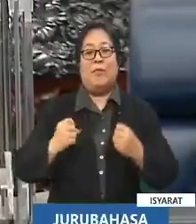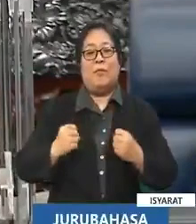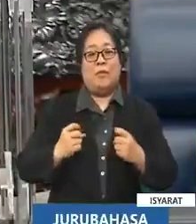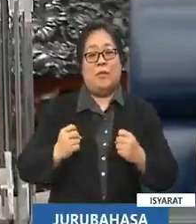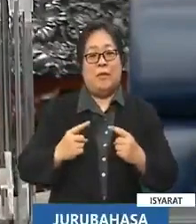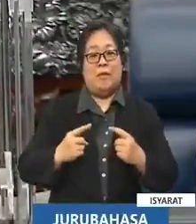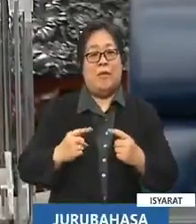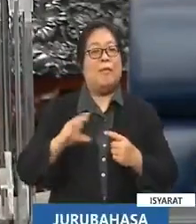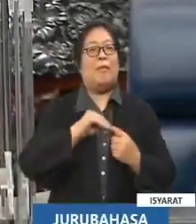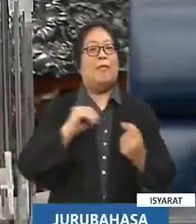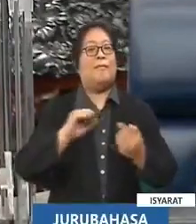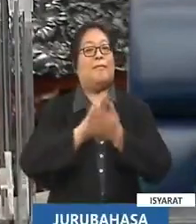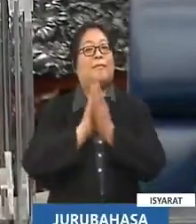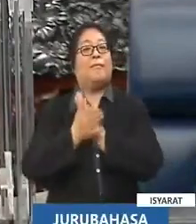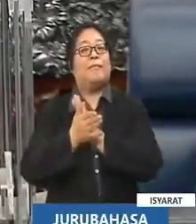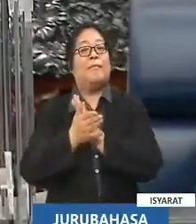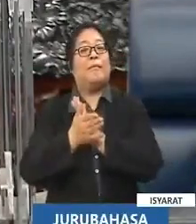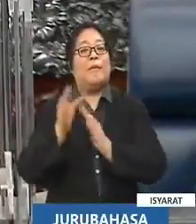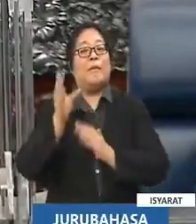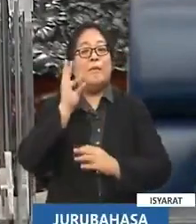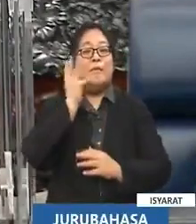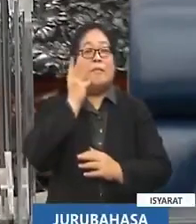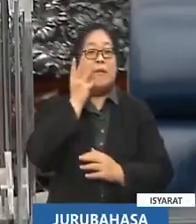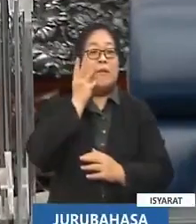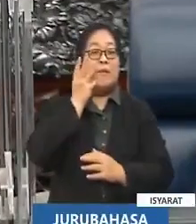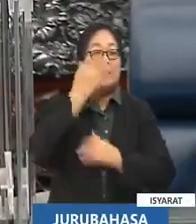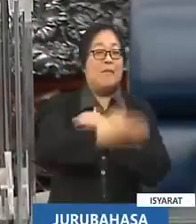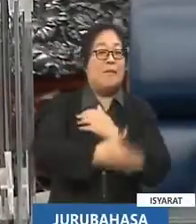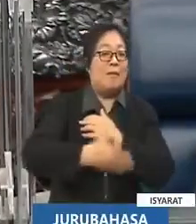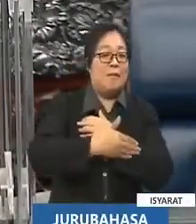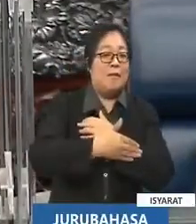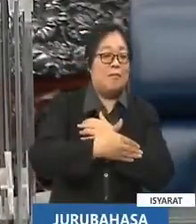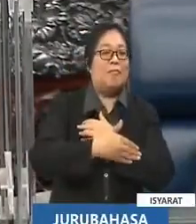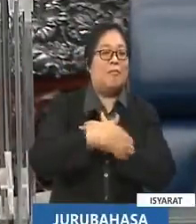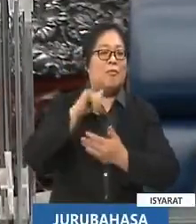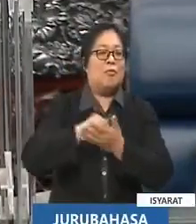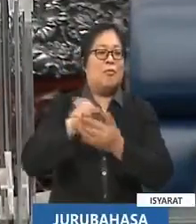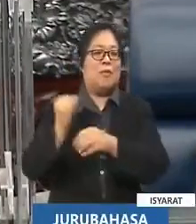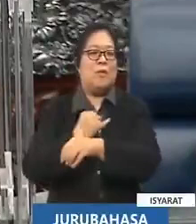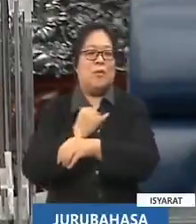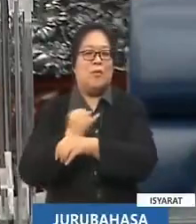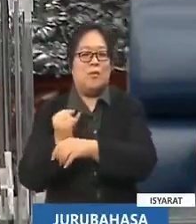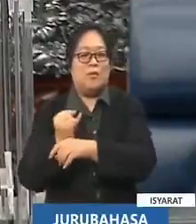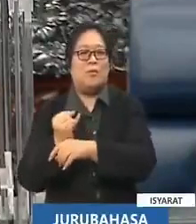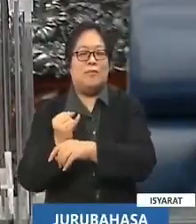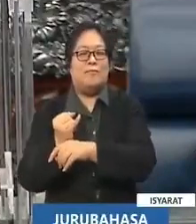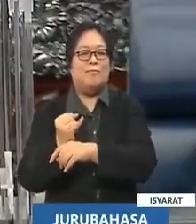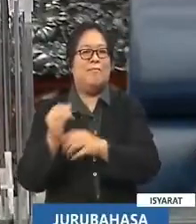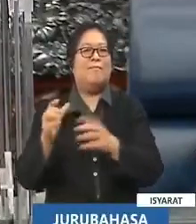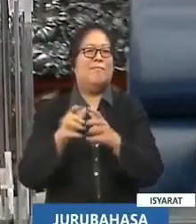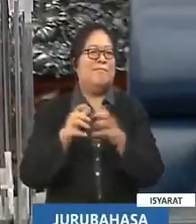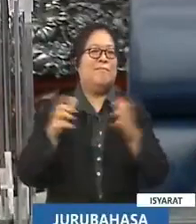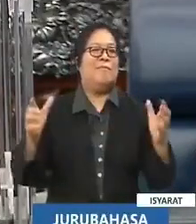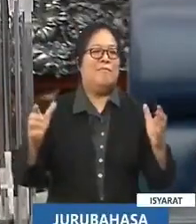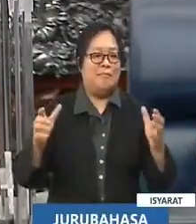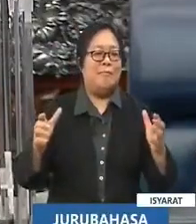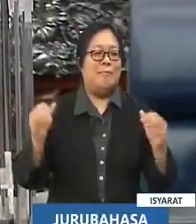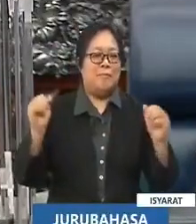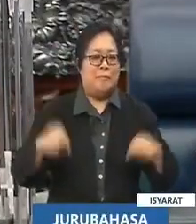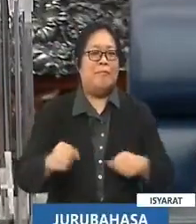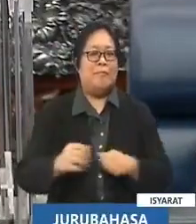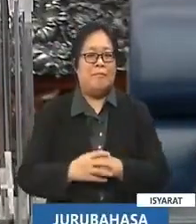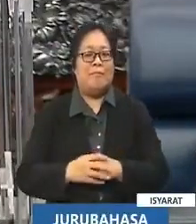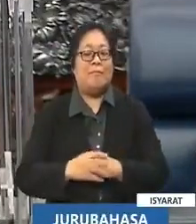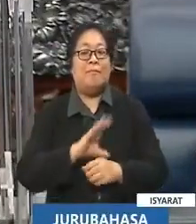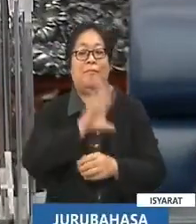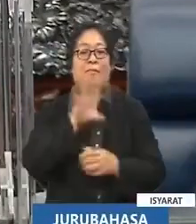dan menjadikan industri beras seperti beras negara ini sebagai satu industri yang nah diperbesarkan dengan